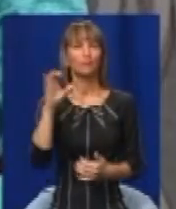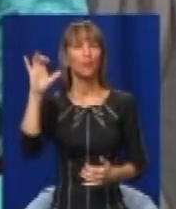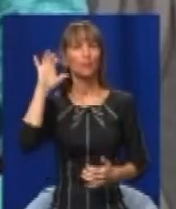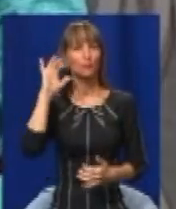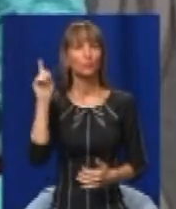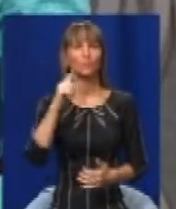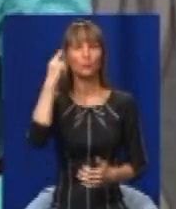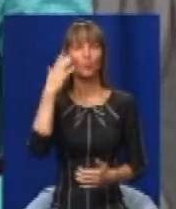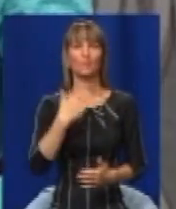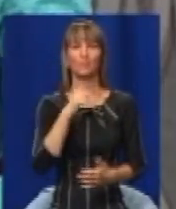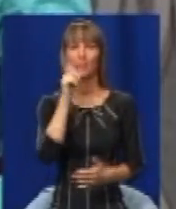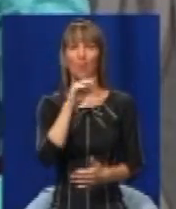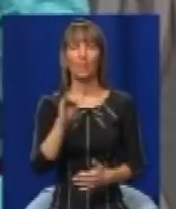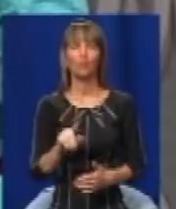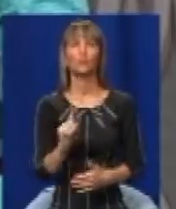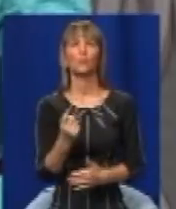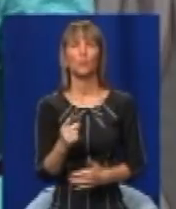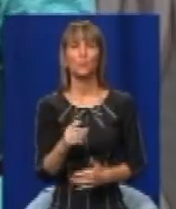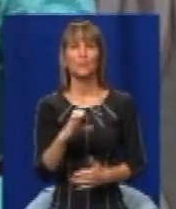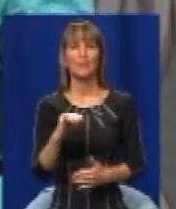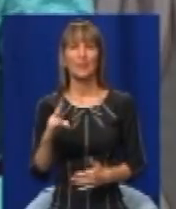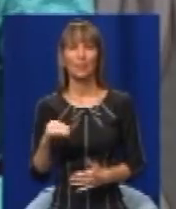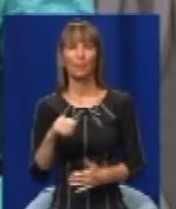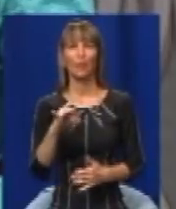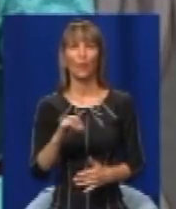послухаємо, що думають наші маленькі чомусики про кіно.